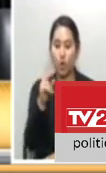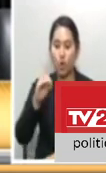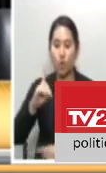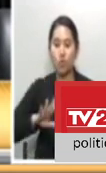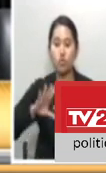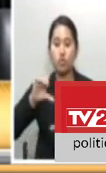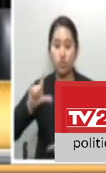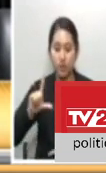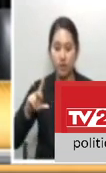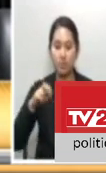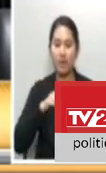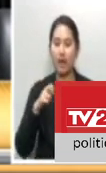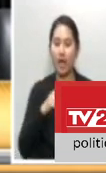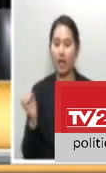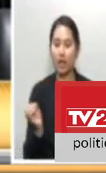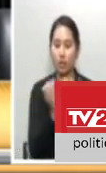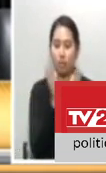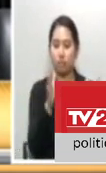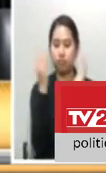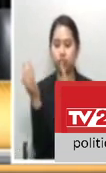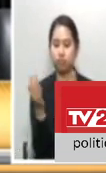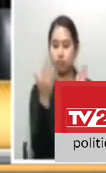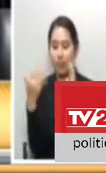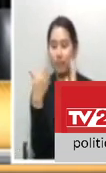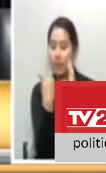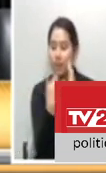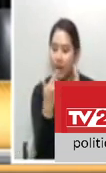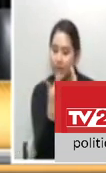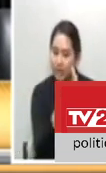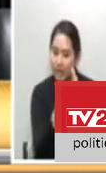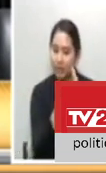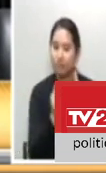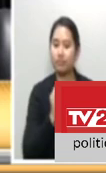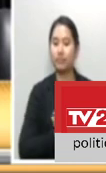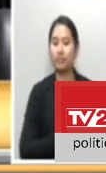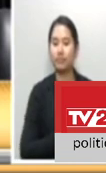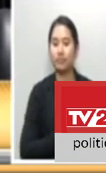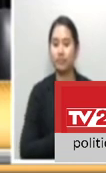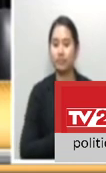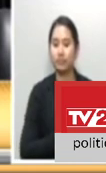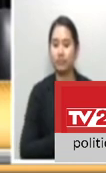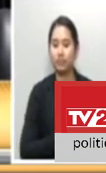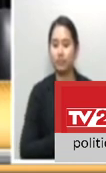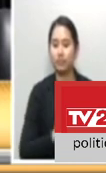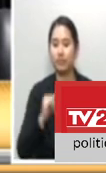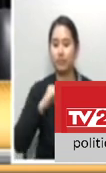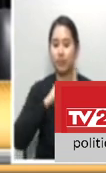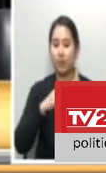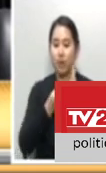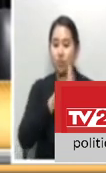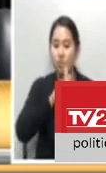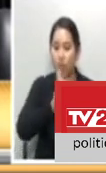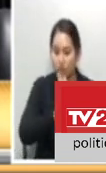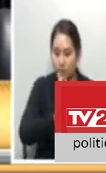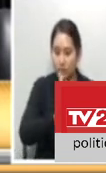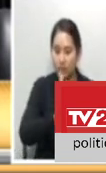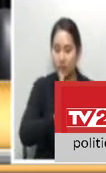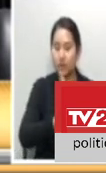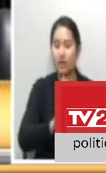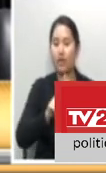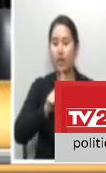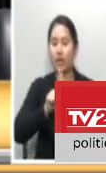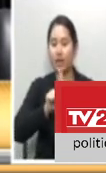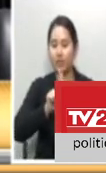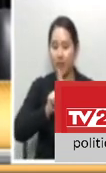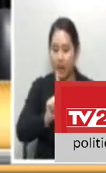ให้อีสานเหนืออีสานกลางอีสานใต้โดยเฉพาะจังหวัดอุบลราชธานีจังหวัดอำนาจเ